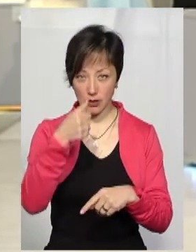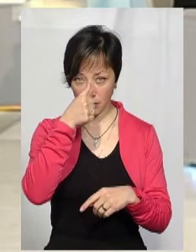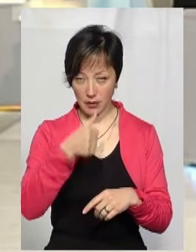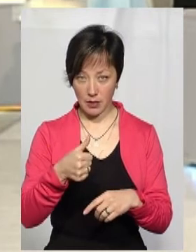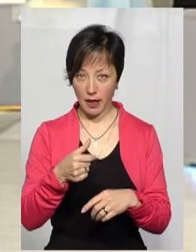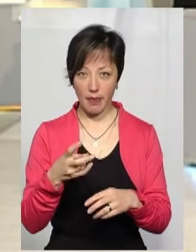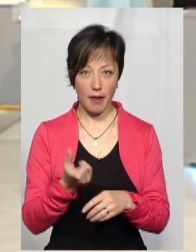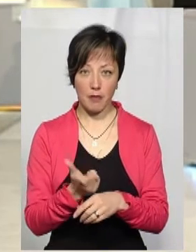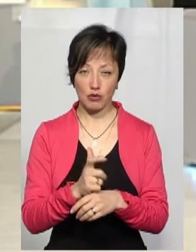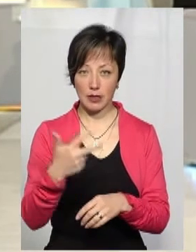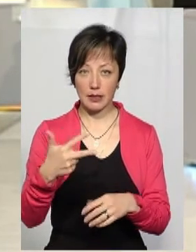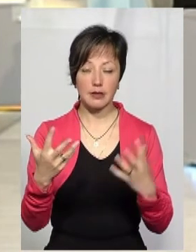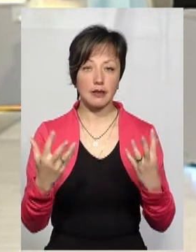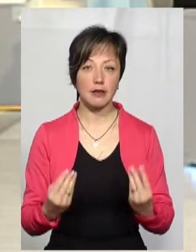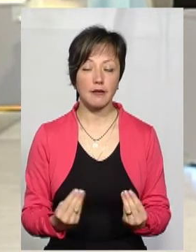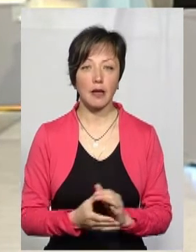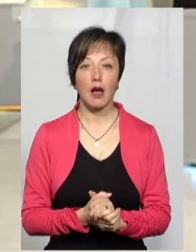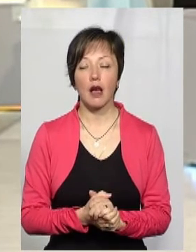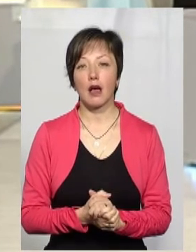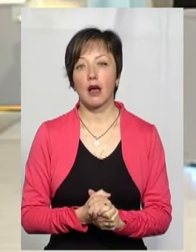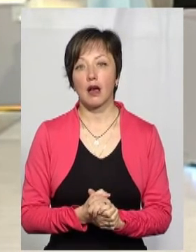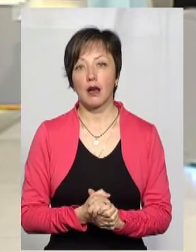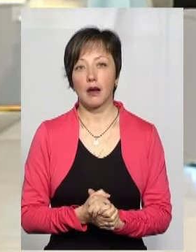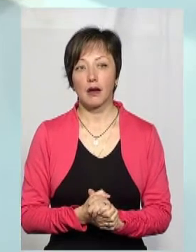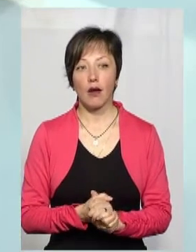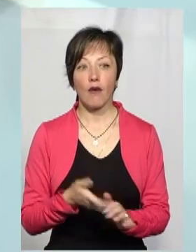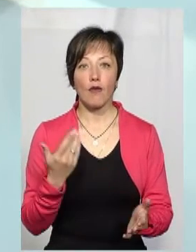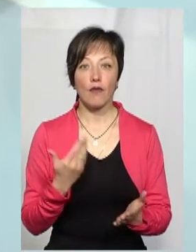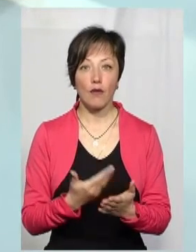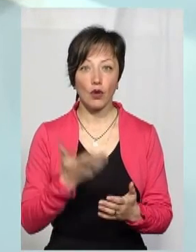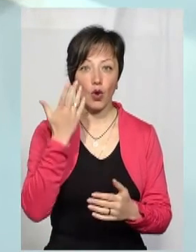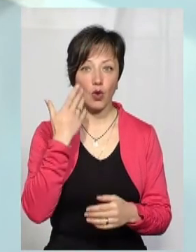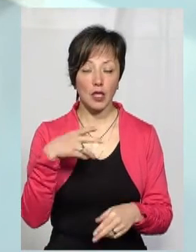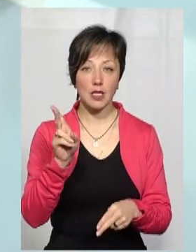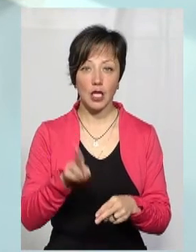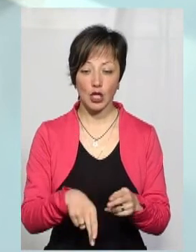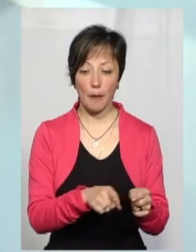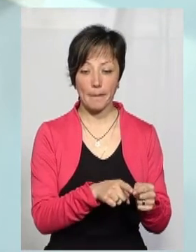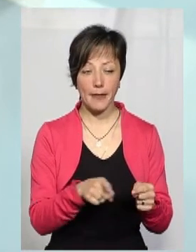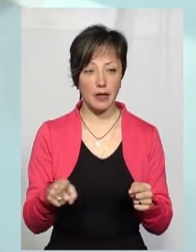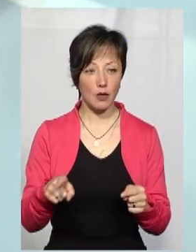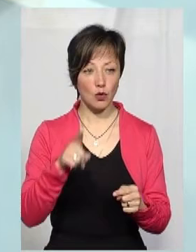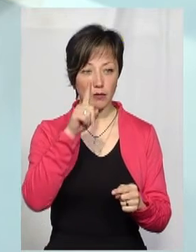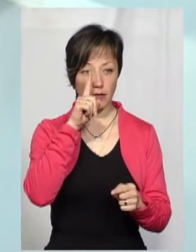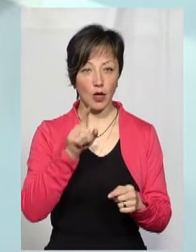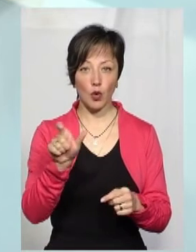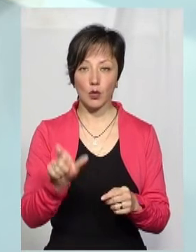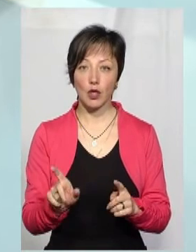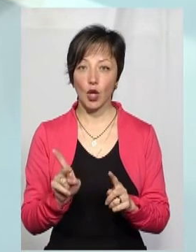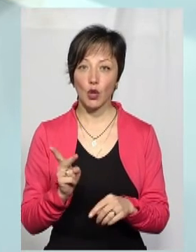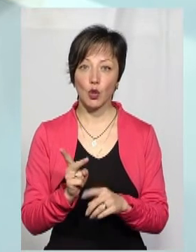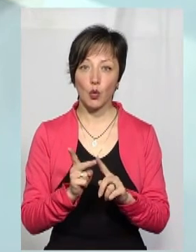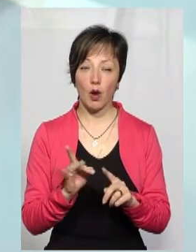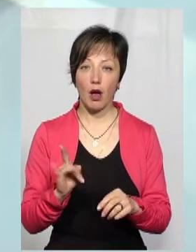Ну, не більше 30 днів там написано. Призначаєте через місяць. От коли закінчиться період місячний, людина другий раз